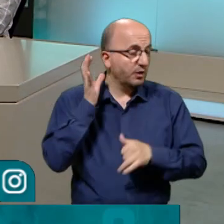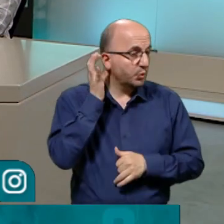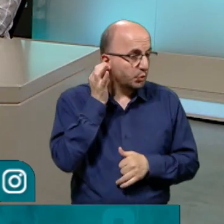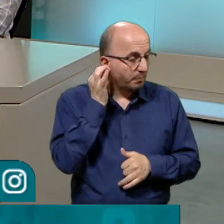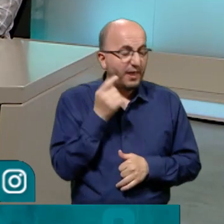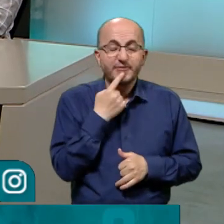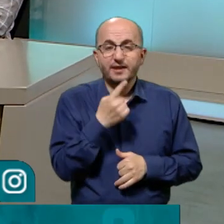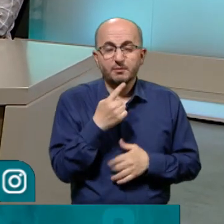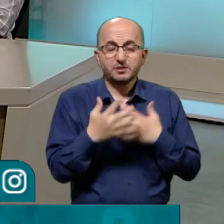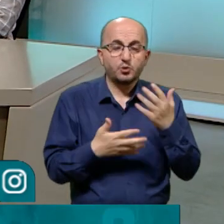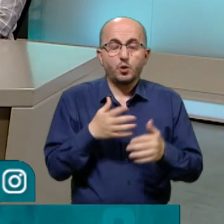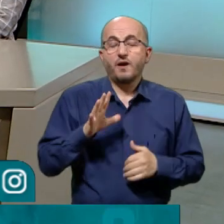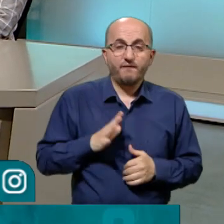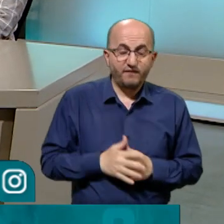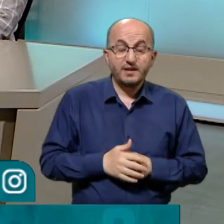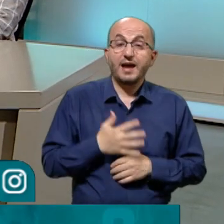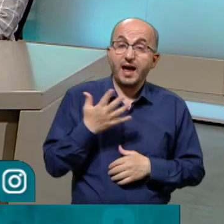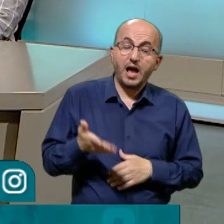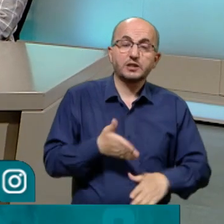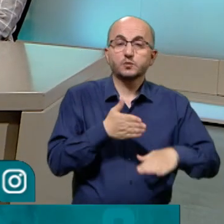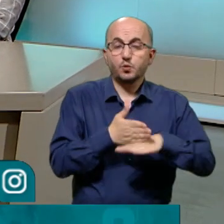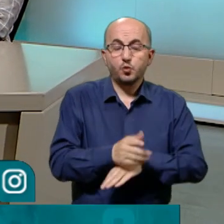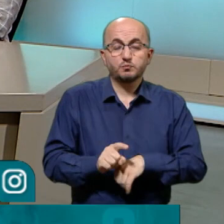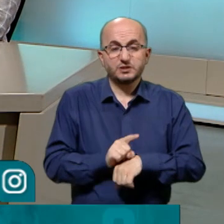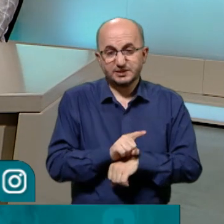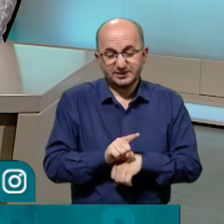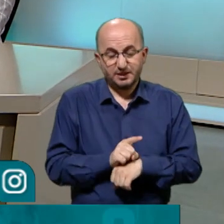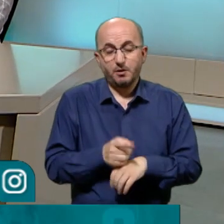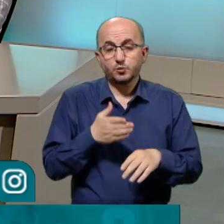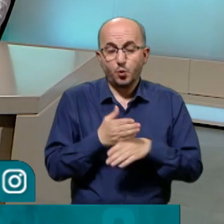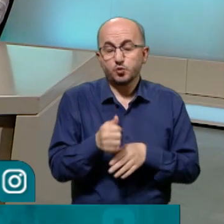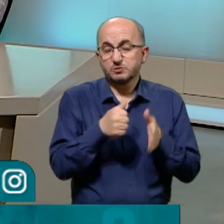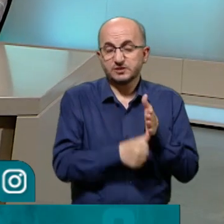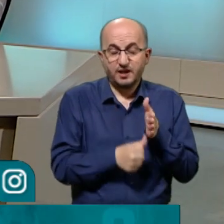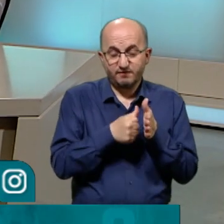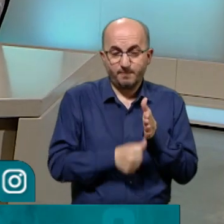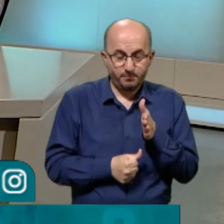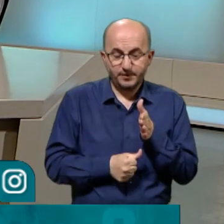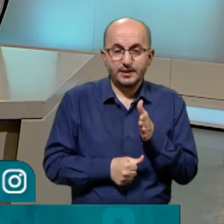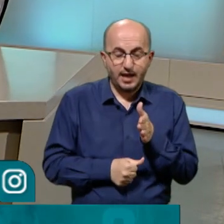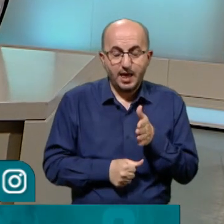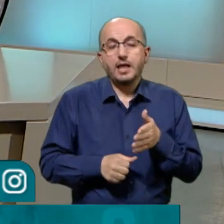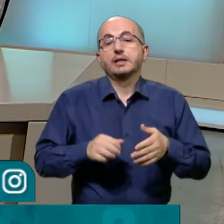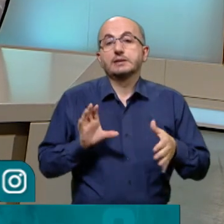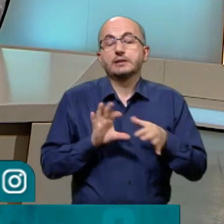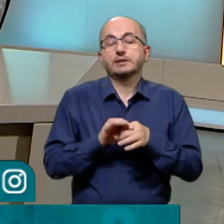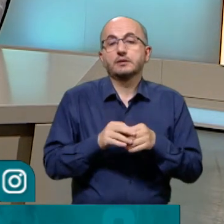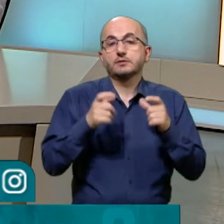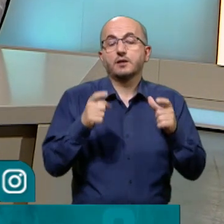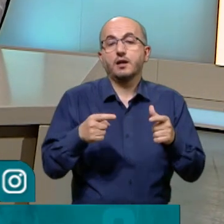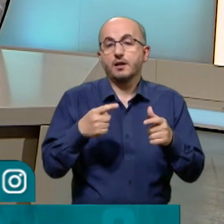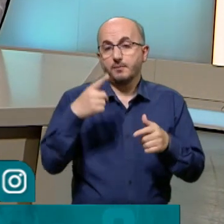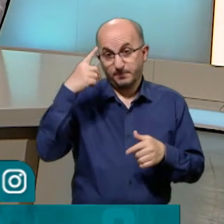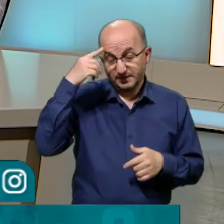dediğimiz bir olay var Evet eğer doğru bir zaman doğru bir takvim de bu ilgili yerlere